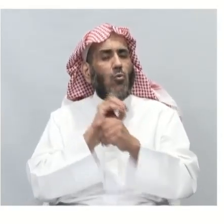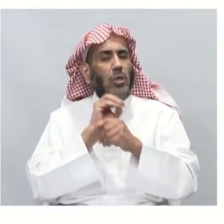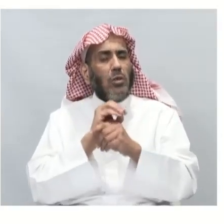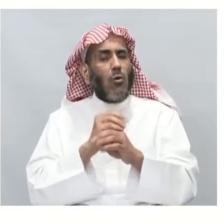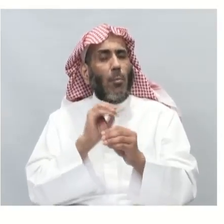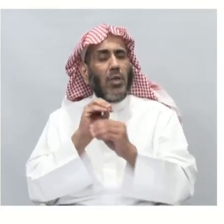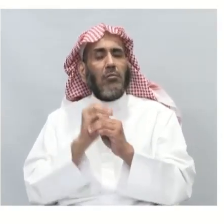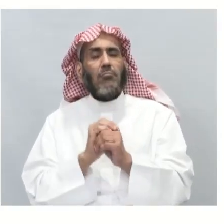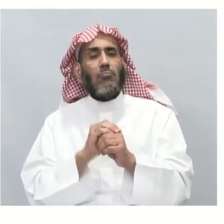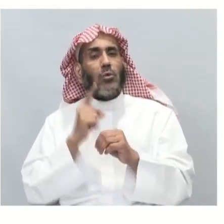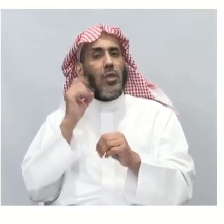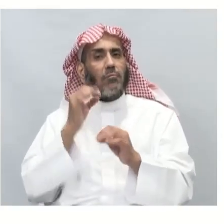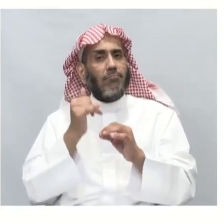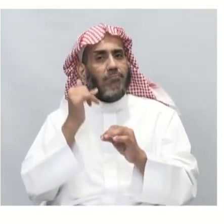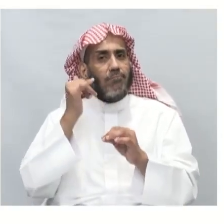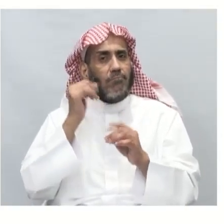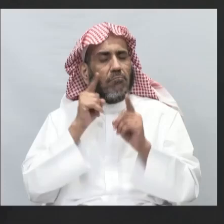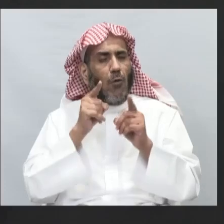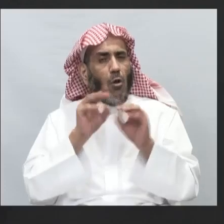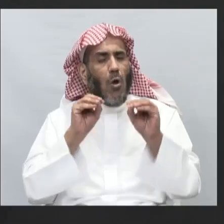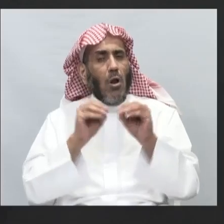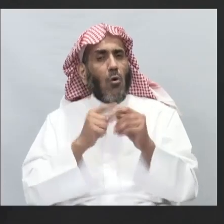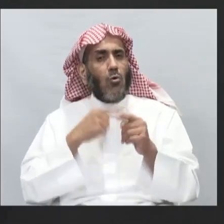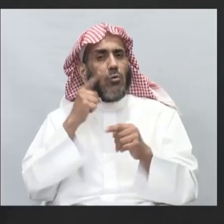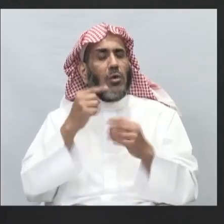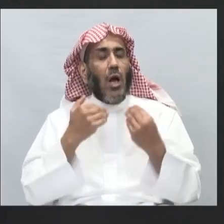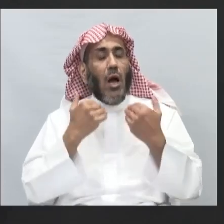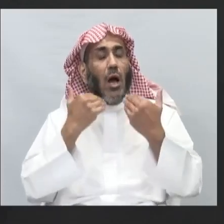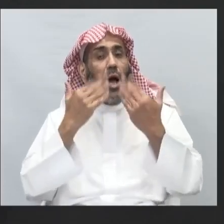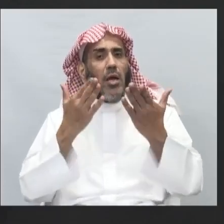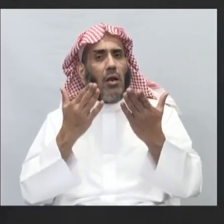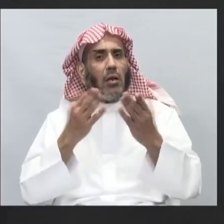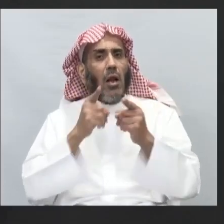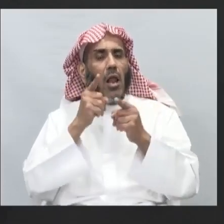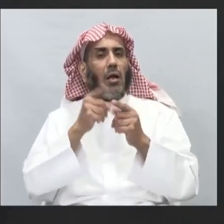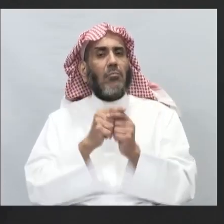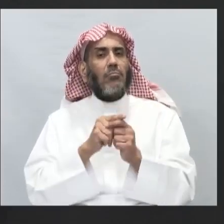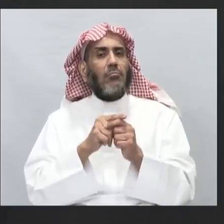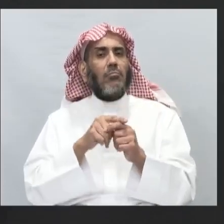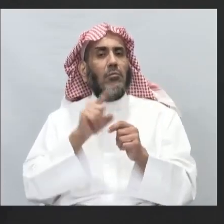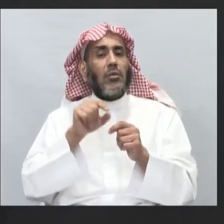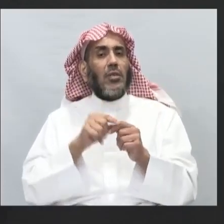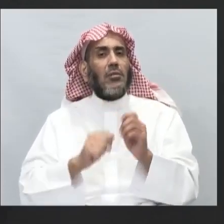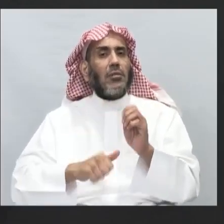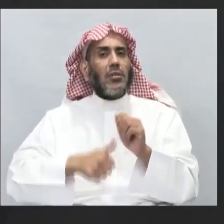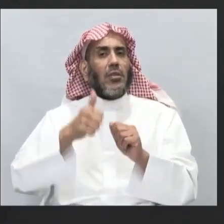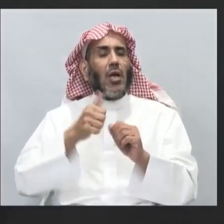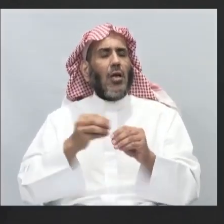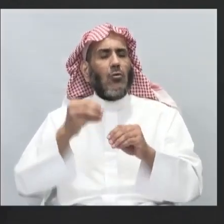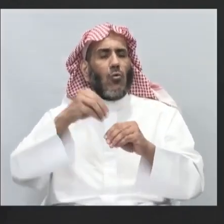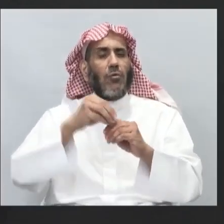من ينصحك وانت تعلم من نصحه انه يريد خيرا خيرا لك وبك ولذلك انت تستطيع ايضا ان